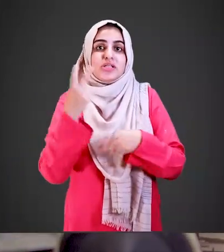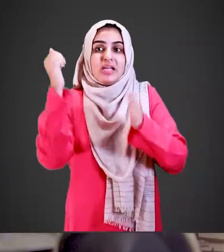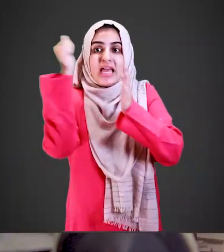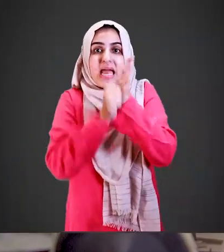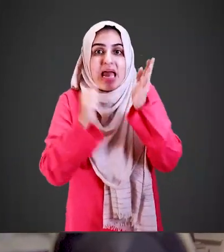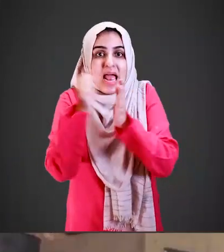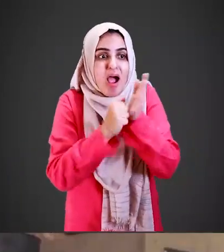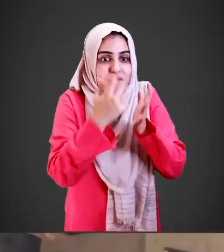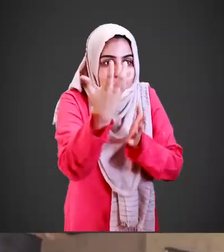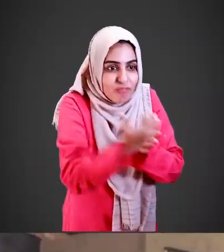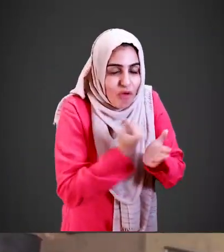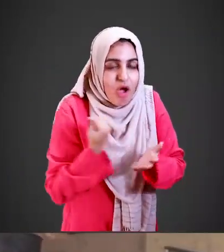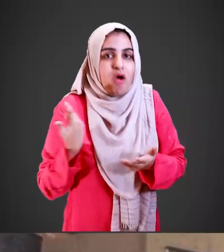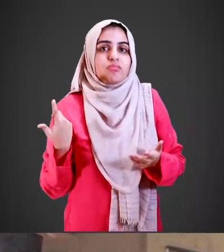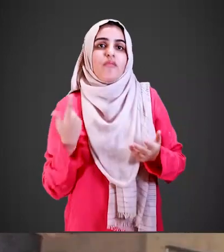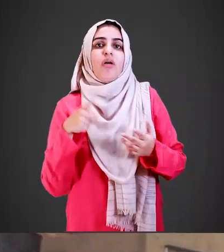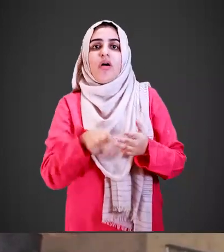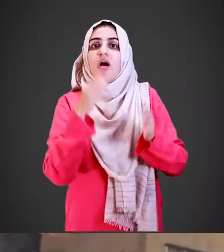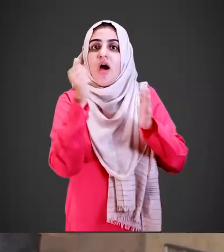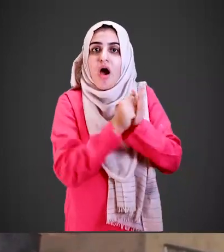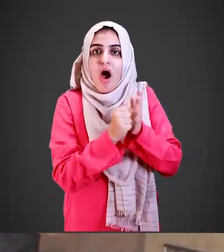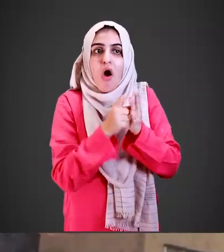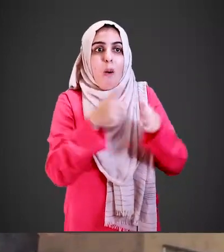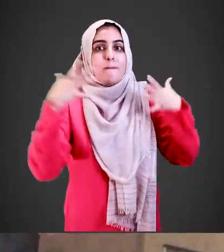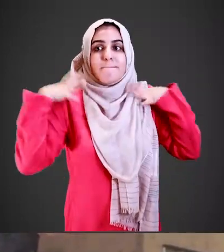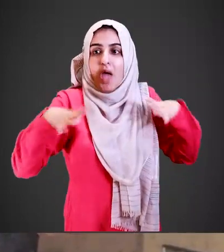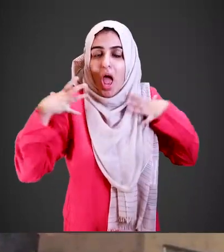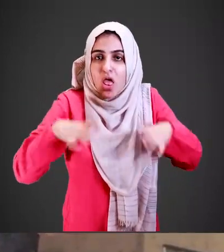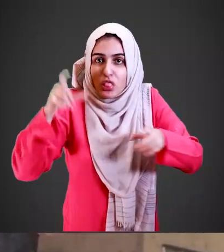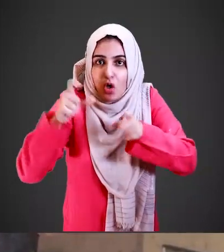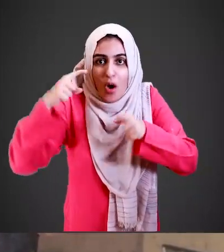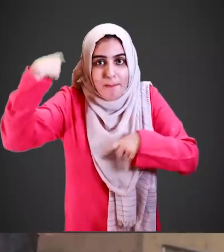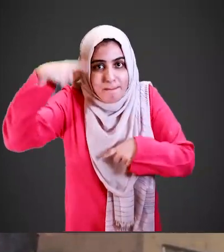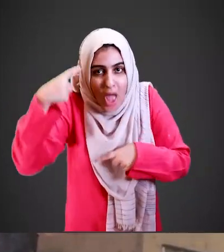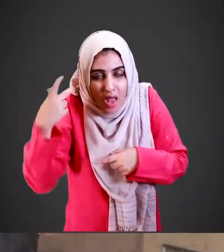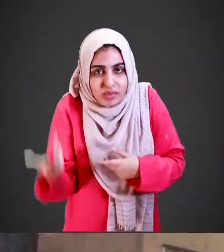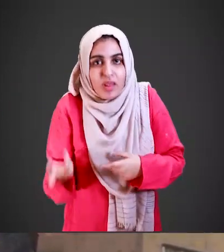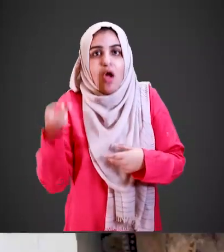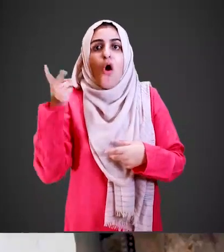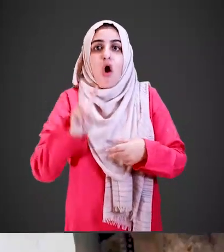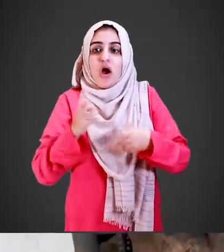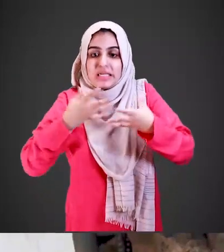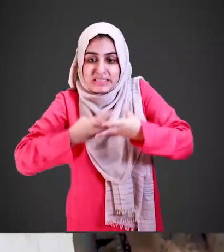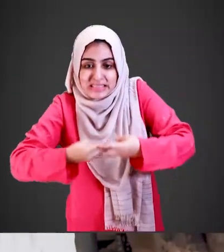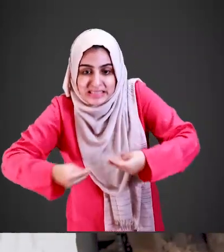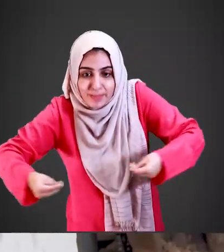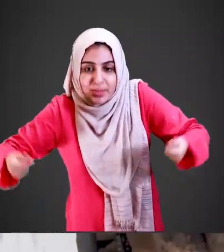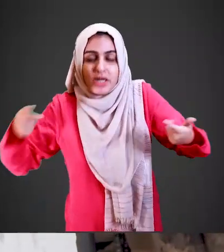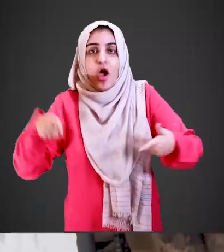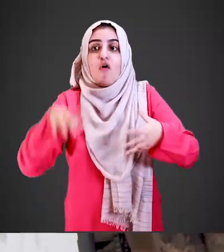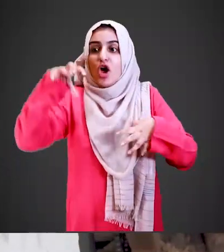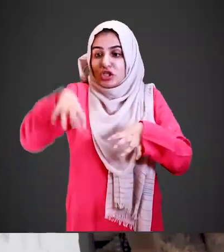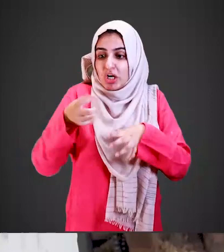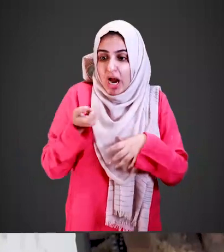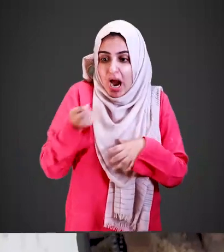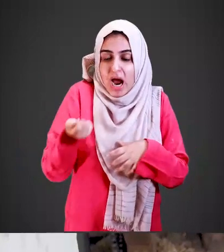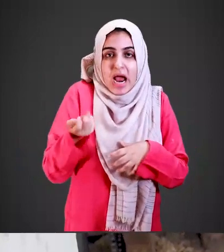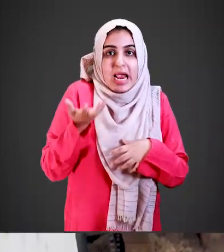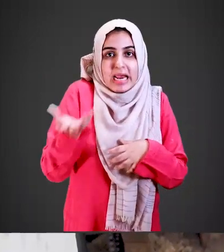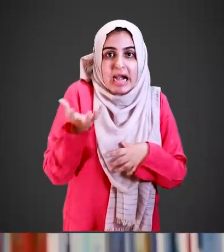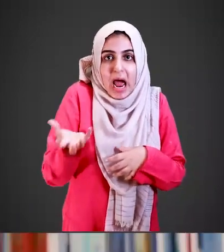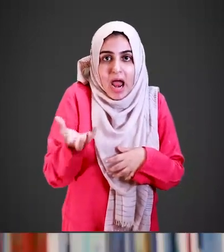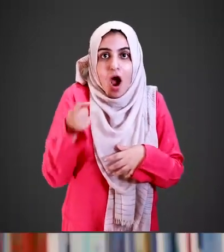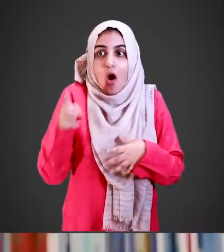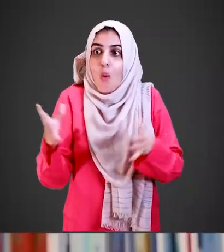इनपुट इन्वॉल्व होती है, यानी कि जो अवामिल शामिल हैं, जिसमें मज़दूर है, जिसमें ज़मीन है, जिसमें जगह का किराया है, ये सारे